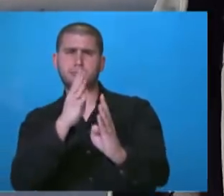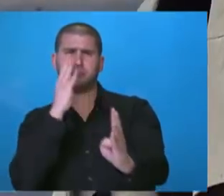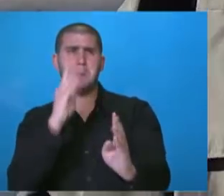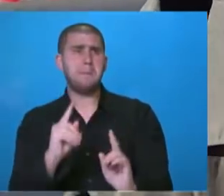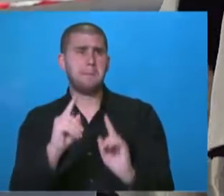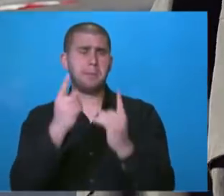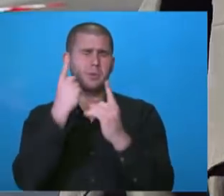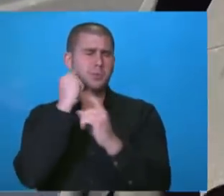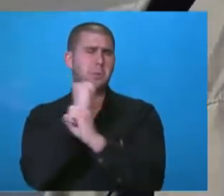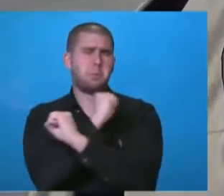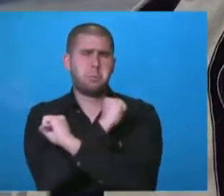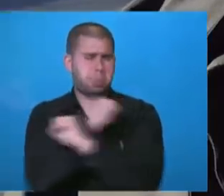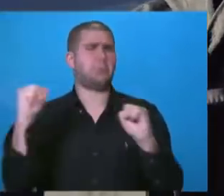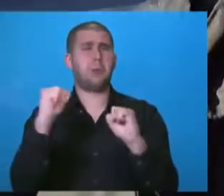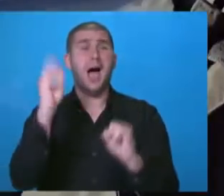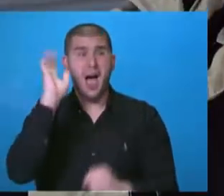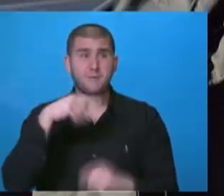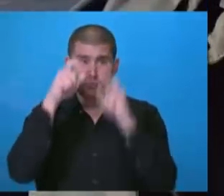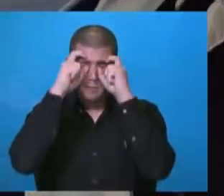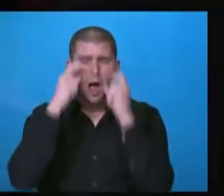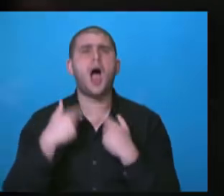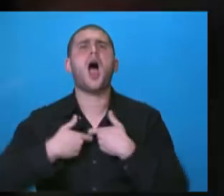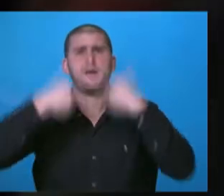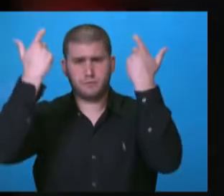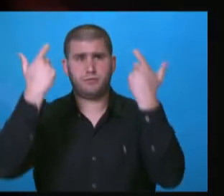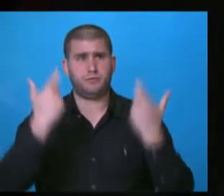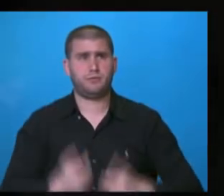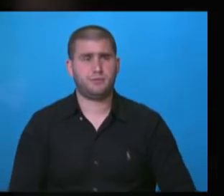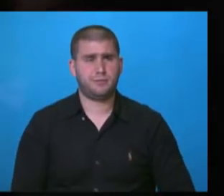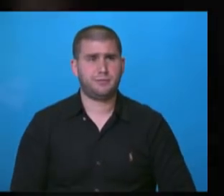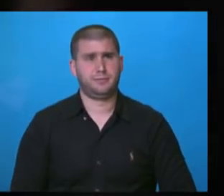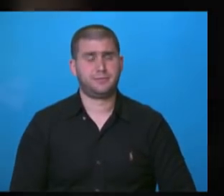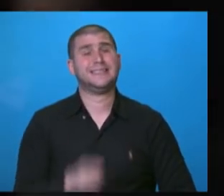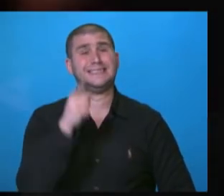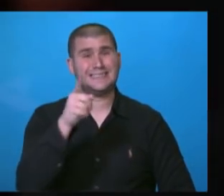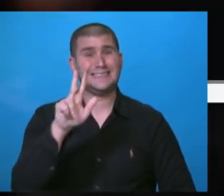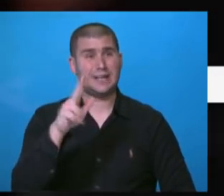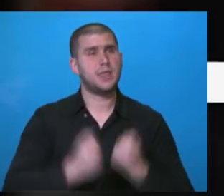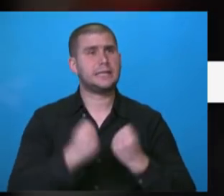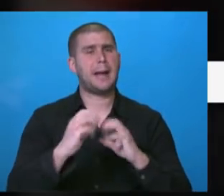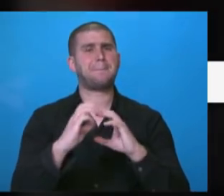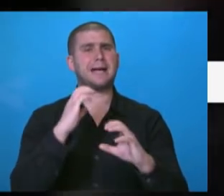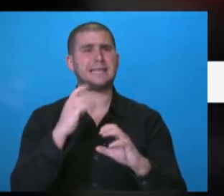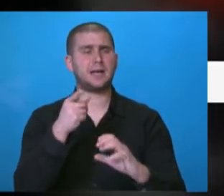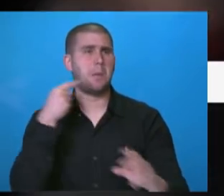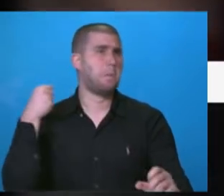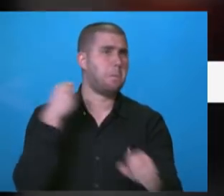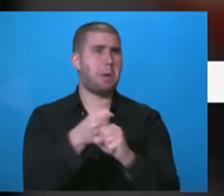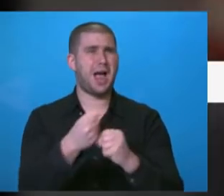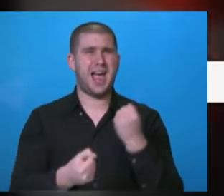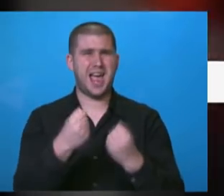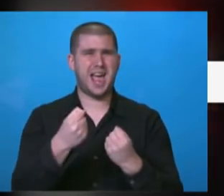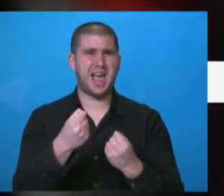ופתאום, בום, אפילו המשקפיים שלי עפו. זה ציון, הוא נסע במסעית שבה פגע הבוקר רכב הסעות